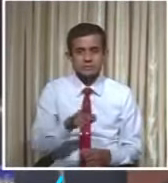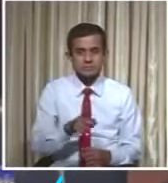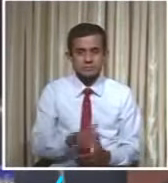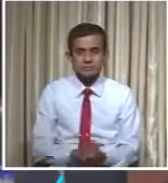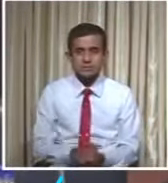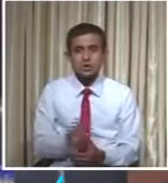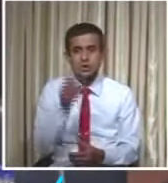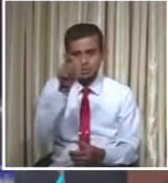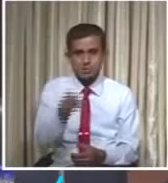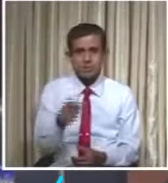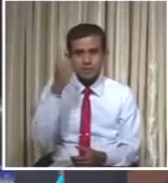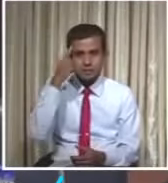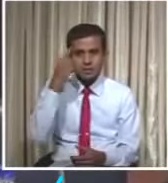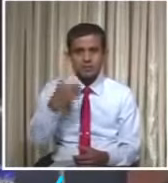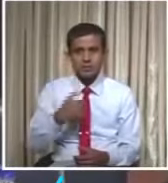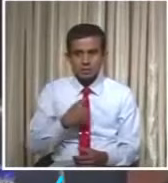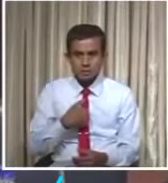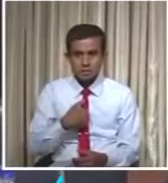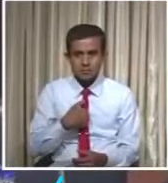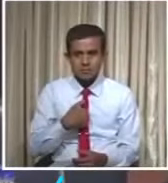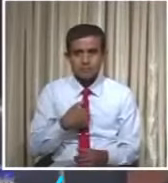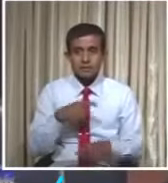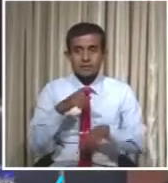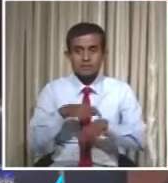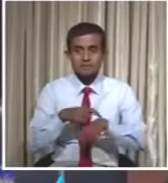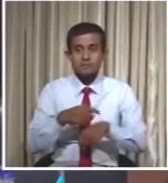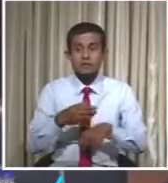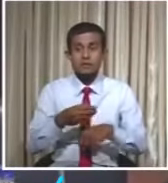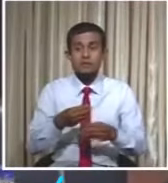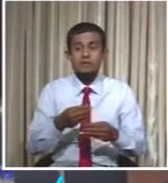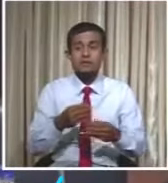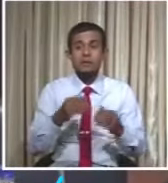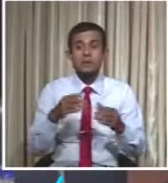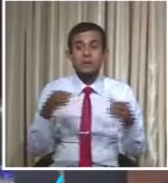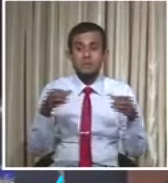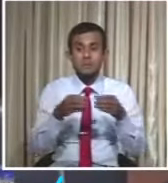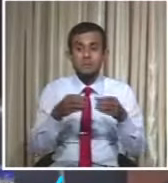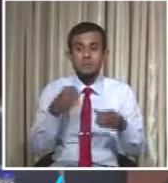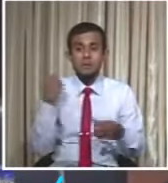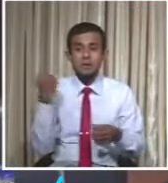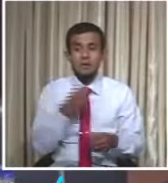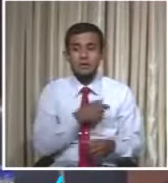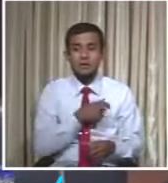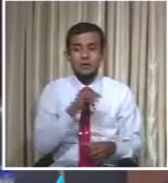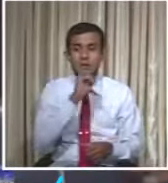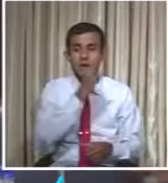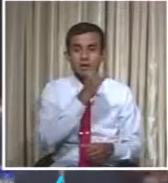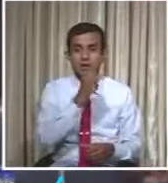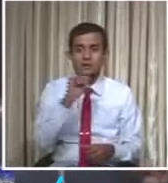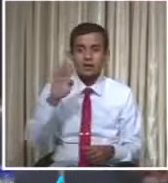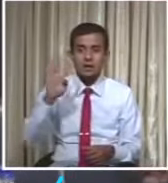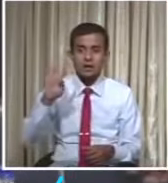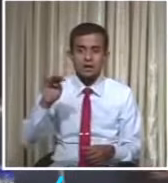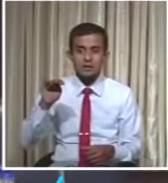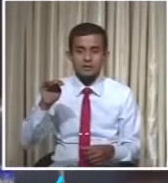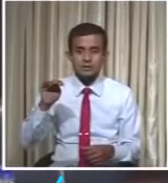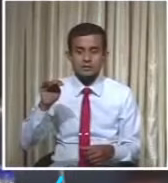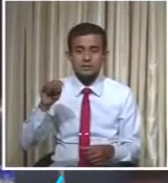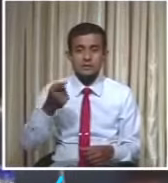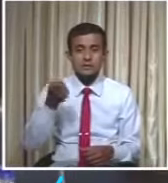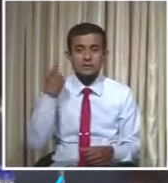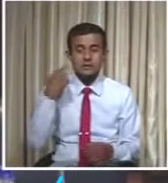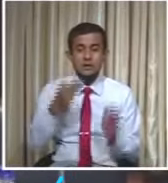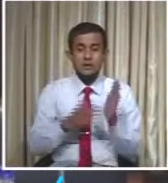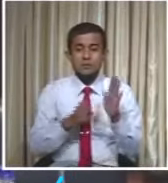ඔබතුමා දන්නවා අපි වෙලා වෙන් කරගන්නේ පක්ෂ නායක රැස්වීමේ 60යි 40යි එතකොට ඊයේ